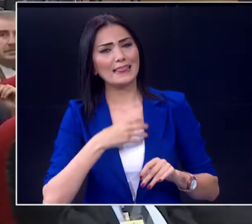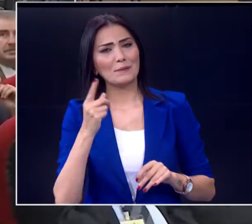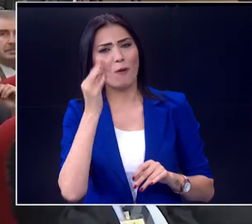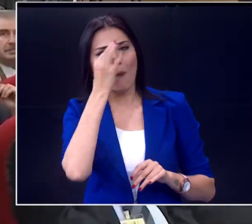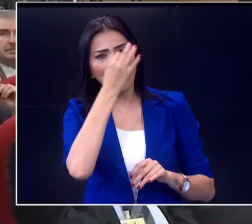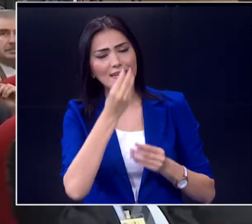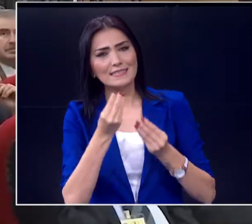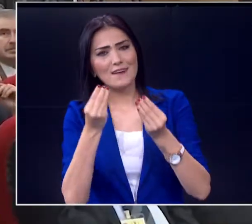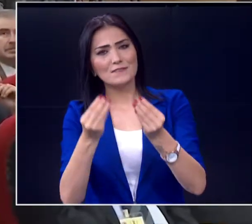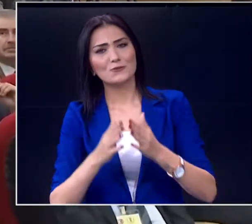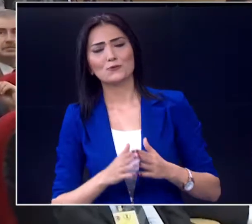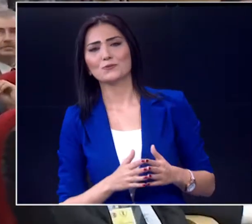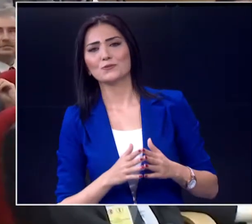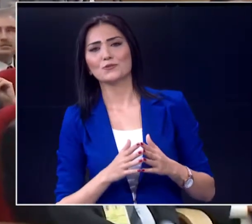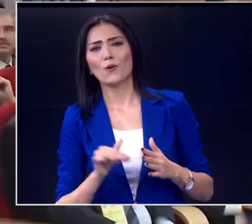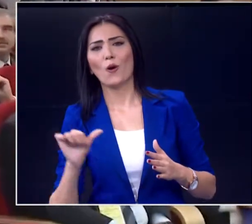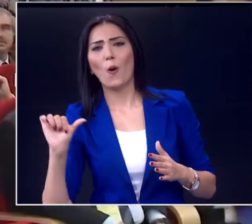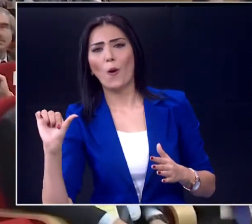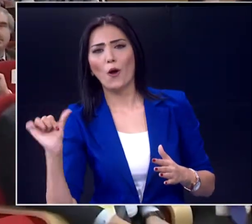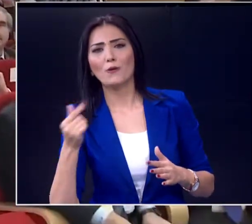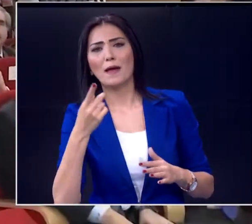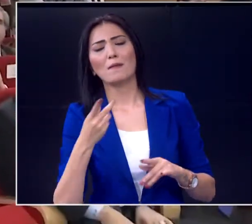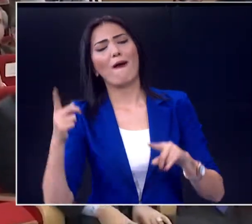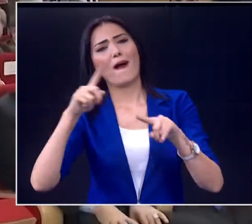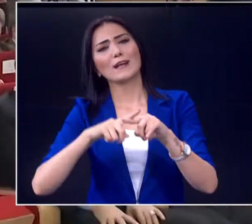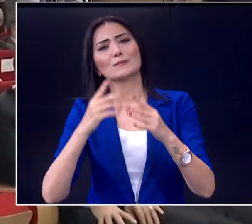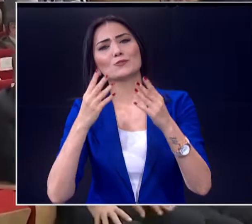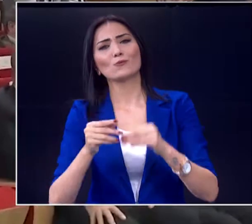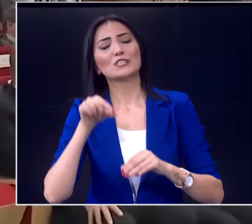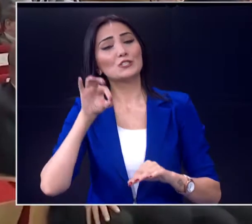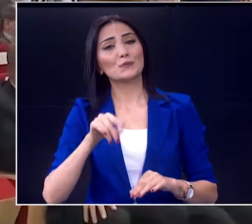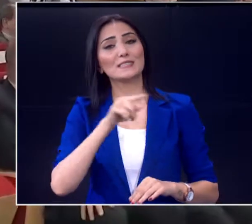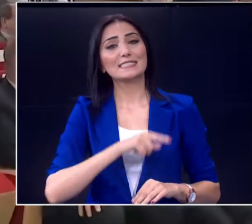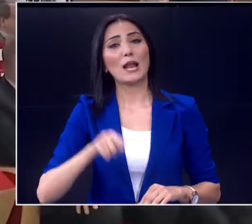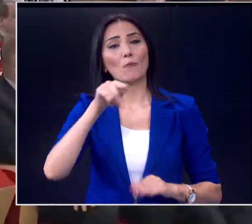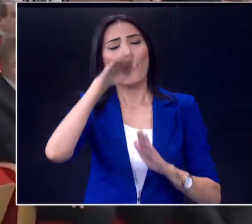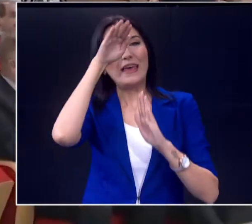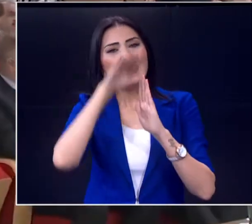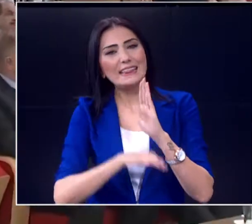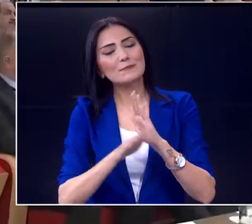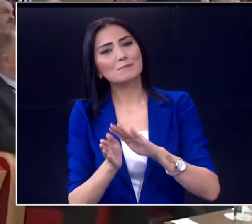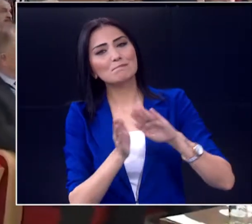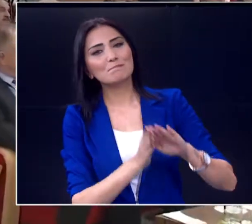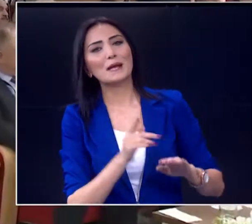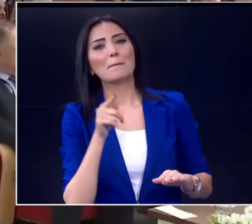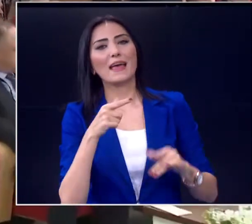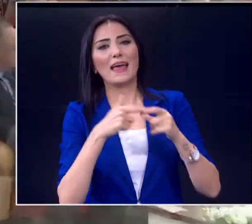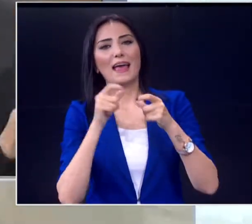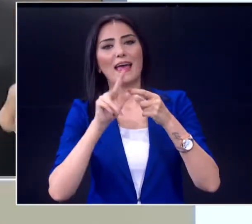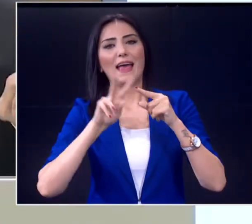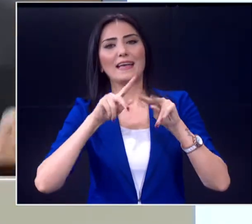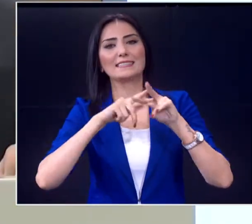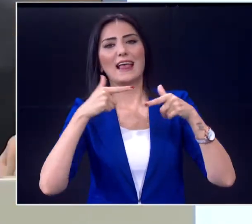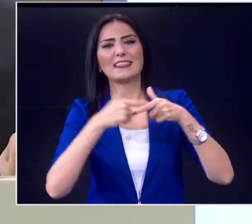sağlıyoruz. Önemli ölçüde katkımız olacak. Şimdi size bu indirimin yanı sıra bir esnaf